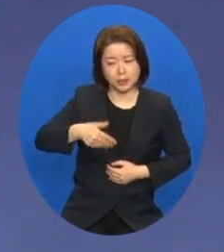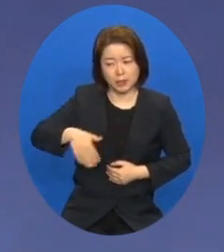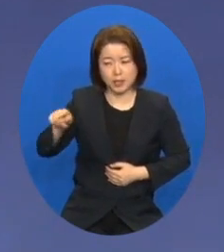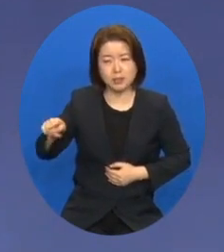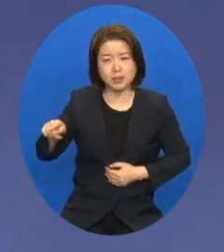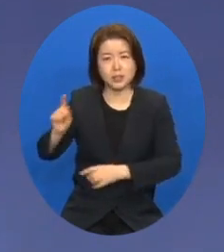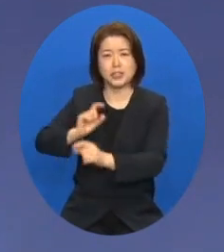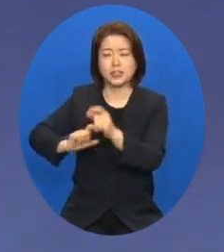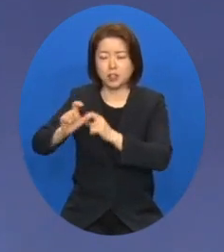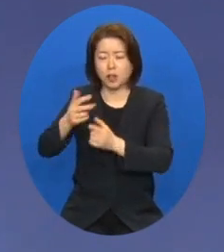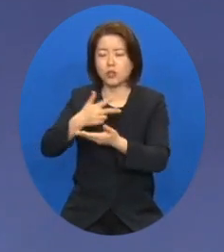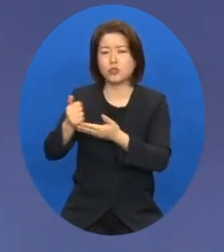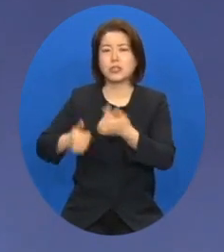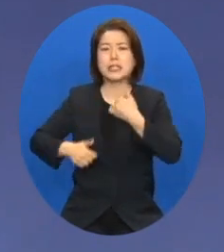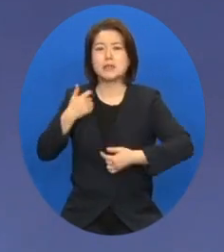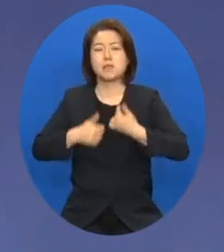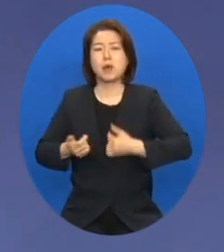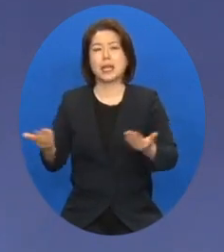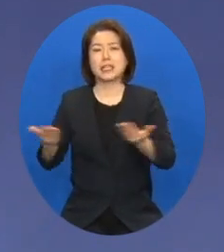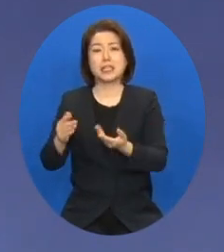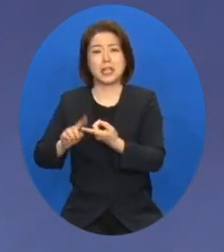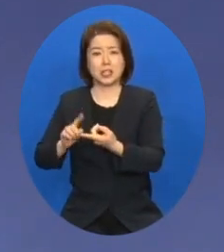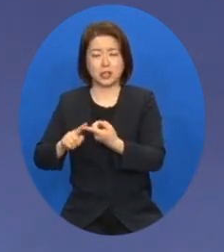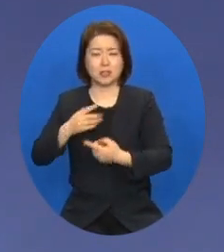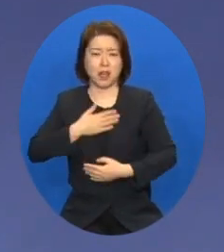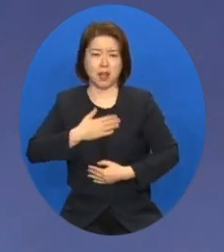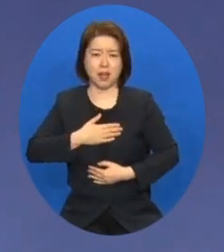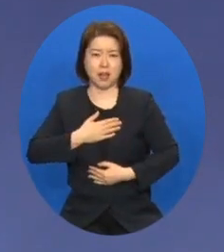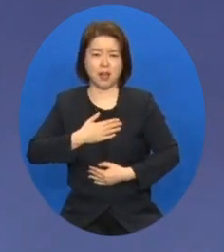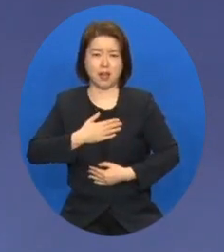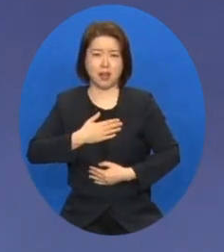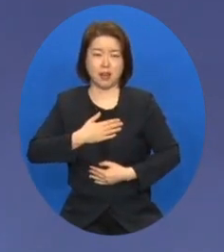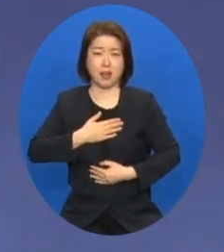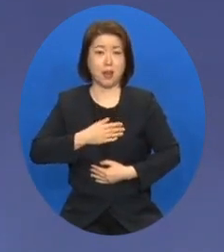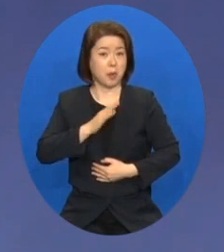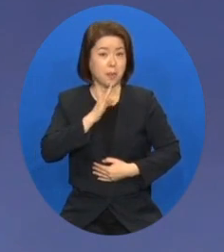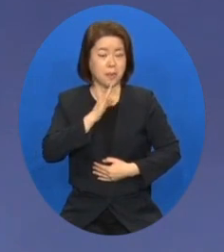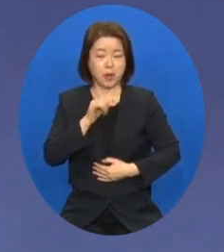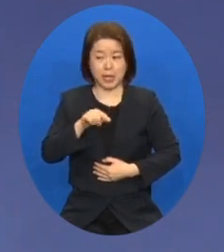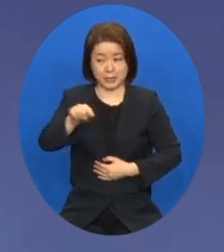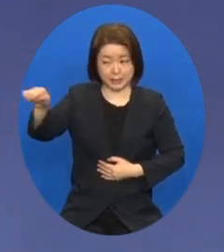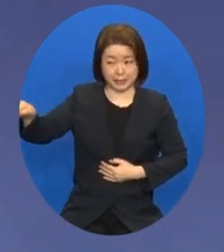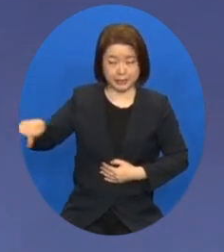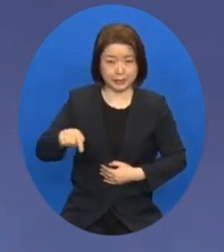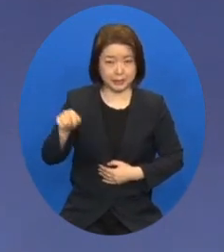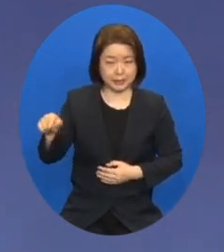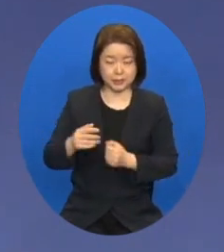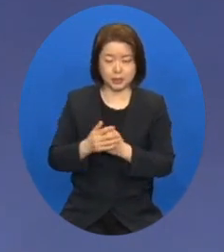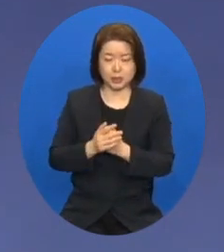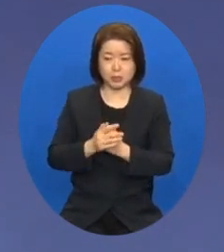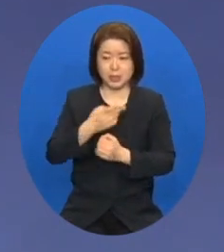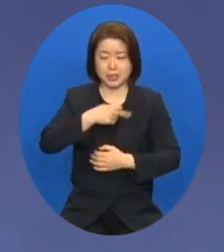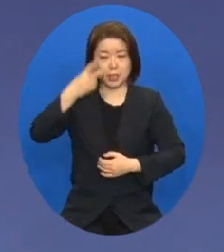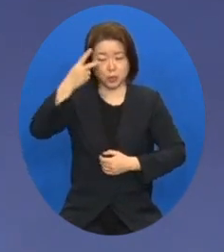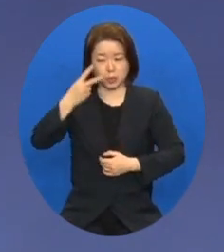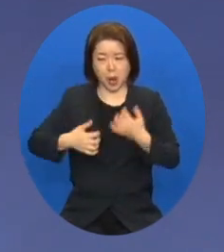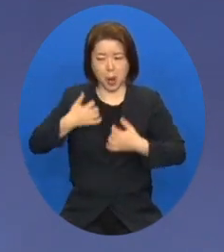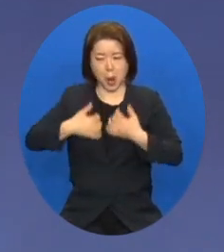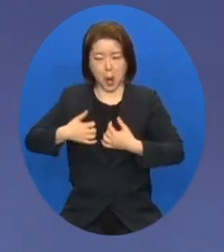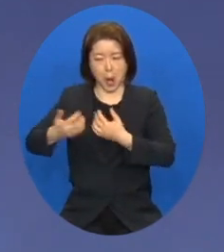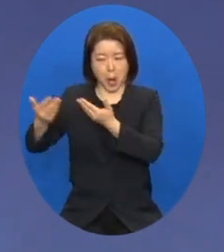것이 주님이 기뻐하는 이래 라는 것을 알았어요 물론 그들은 사도 바울을 환영하는 사람들이 아닙니다